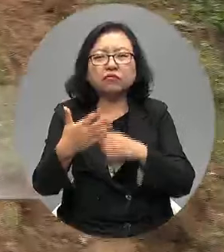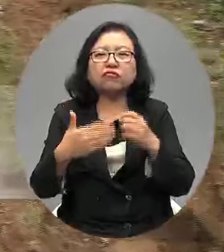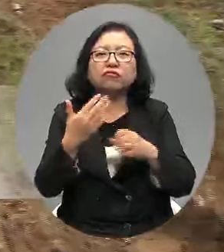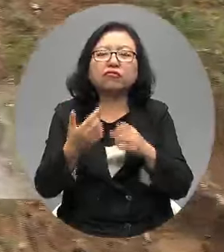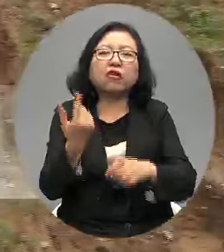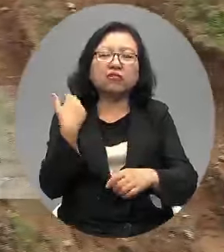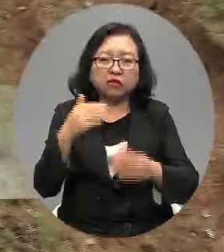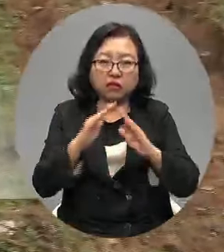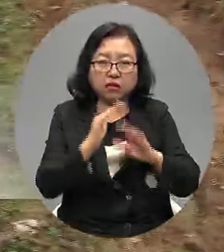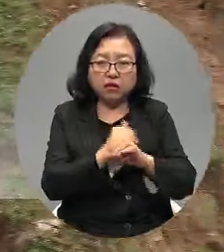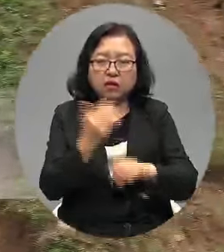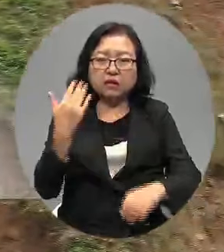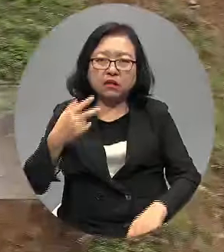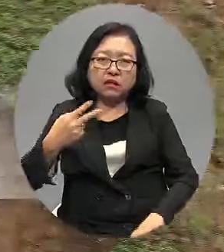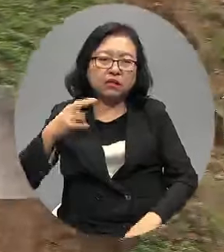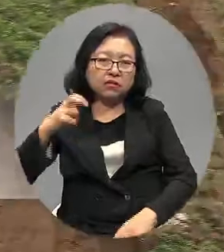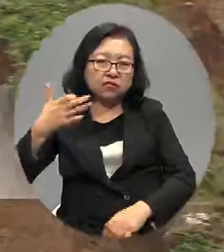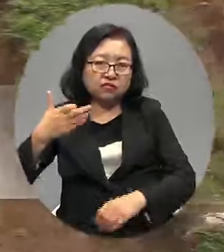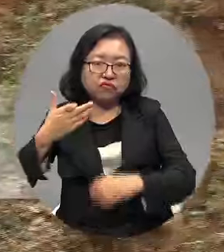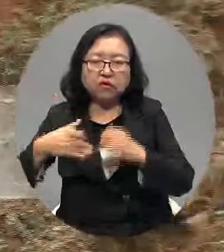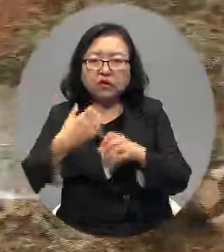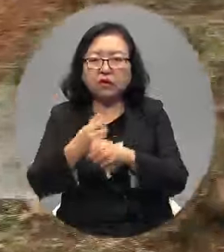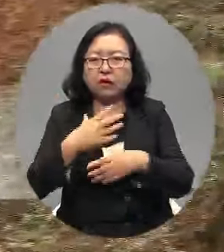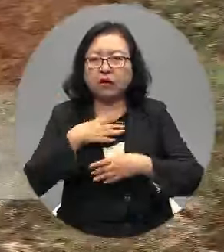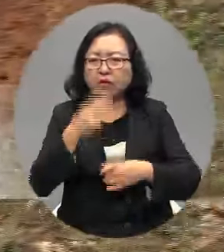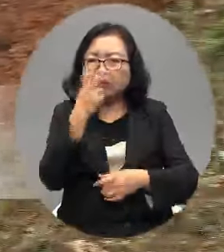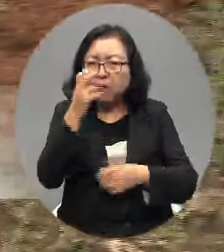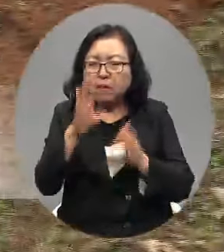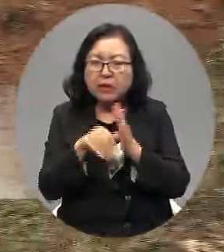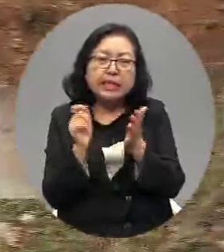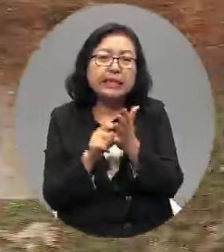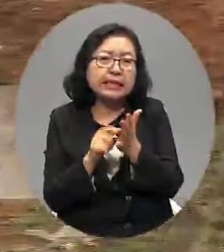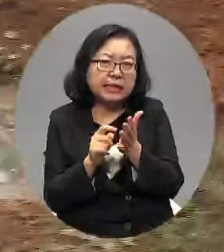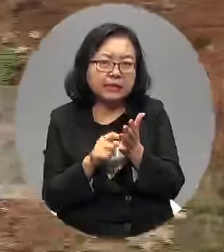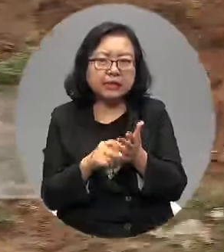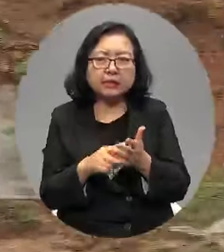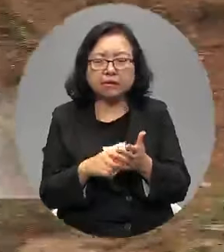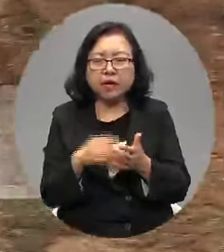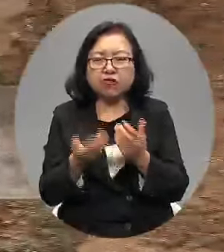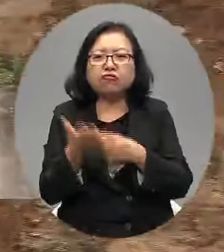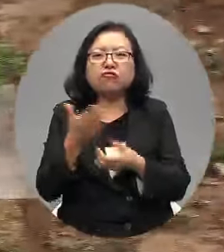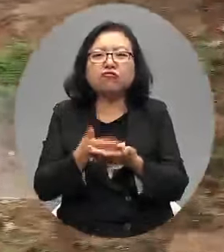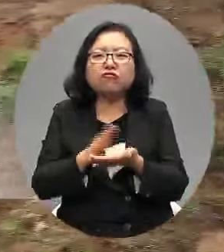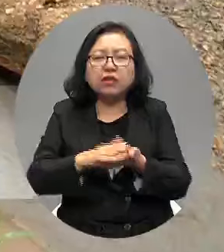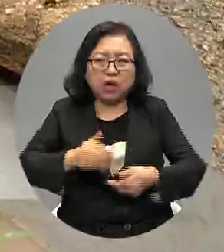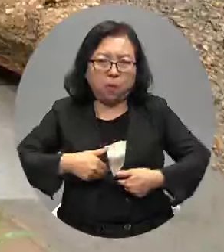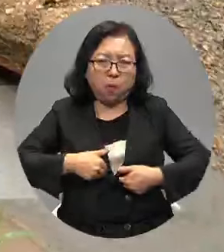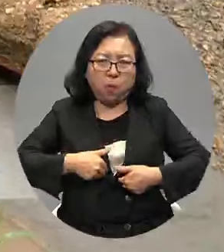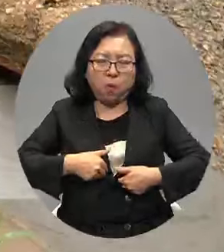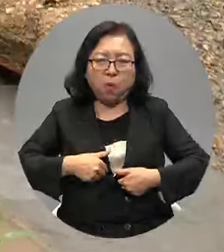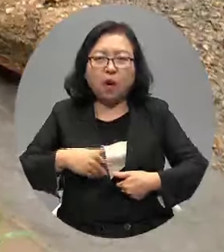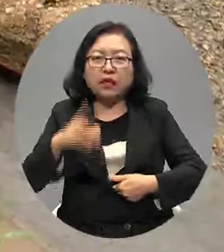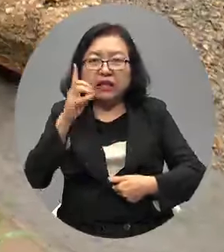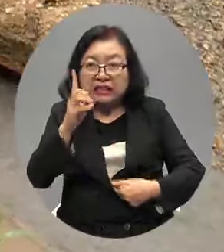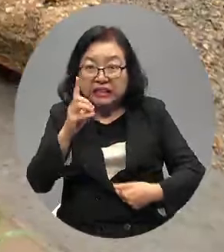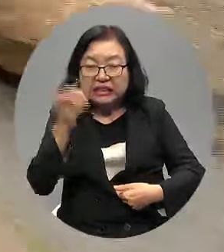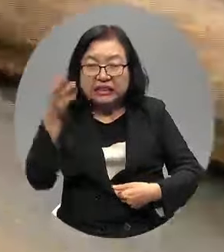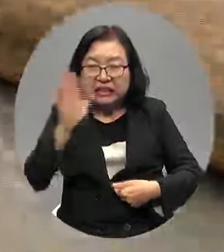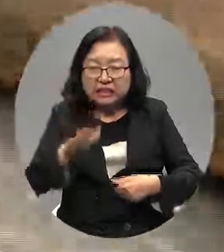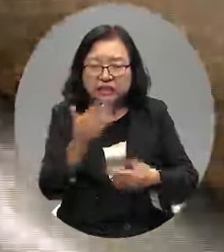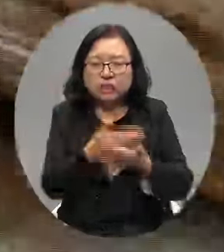지난 2019년 안전점검에서 긴급 보수가 필요한 D등급이 나왔지만 공사가 차일피일 미뤄졌습니다.